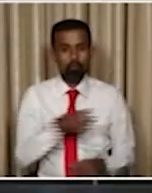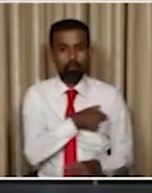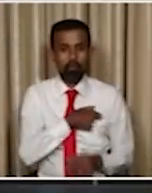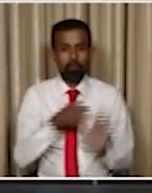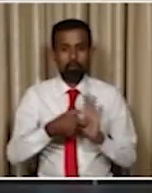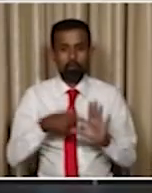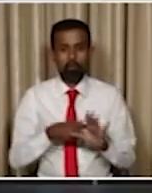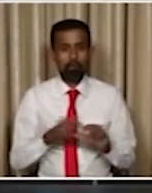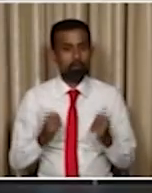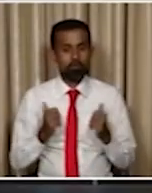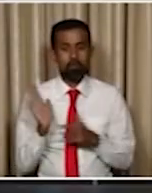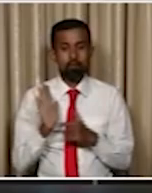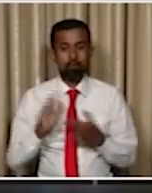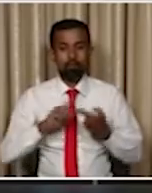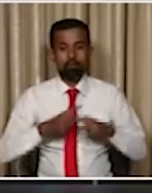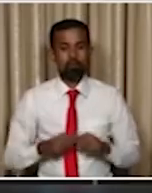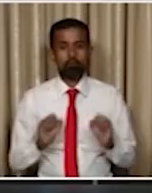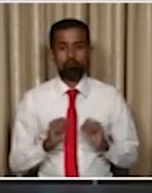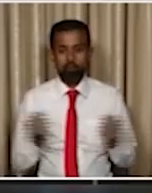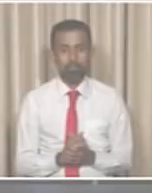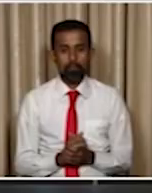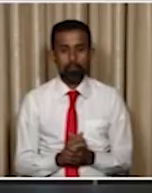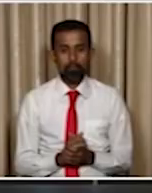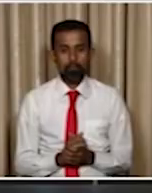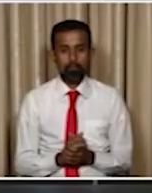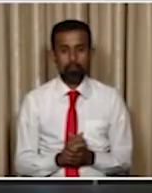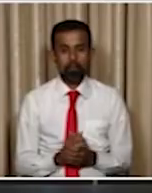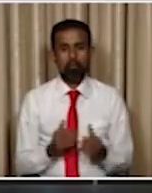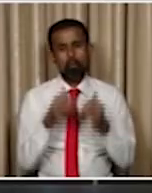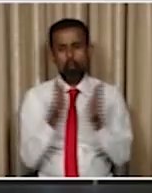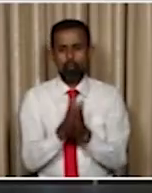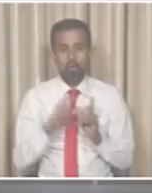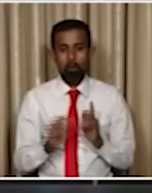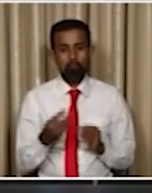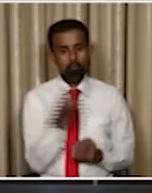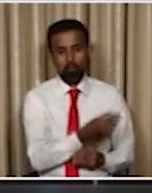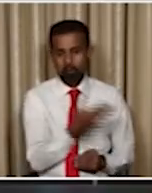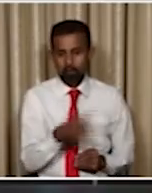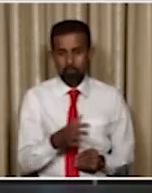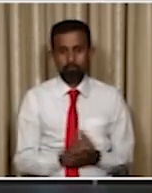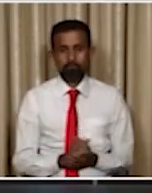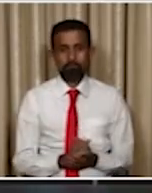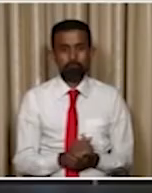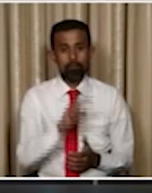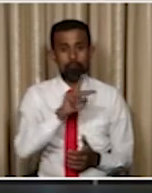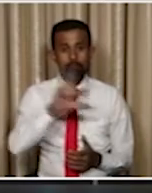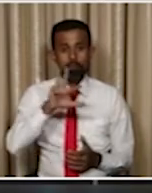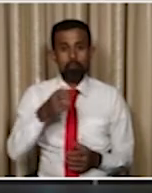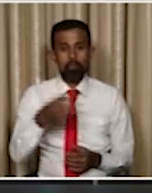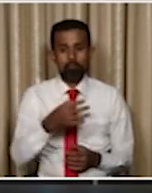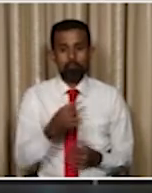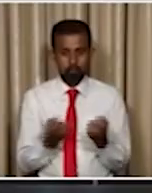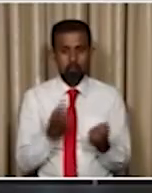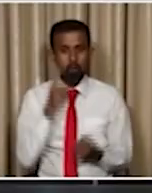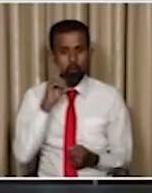දඟලන අය ජීවිතේට අත ලකුණෙන් තරම් කළත් නෑ. ඒක අතුරු ප්‍රශ්නයක්. ඕන කෙනෙකුට හරියට තොප්පිය දාගත්ත හැකි. ඊළඟට දැන් 29 වෙනිදා අපි ඉන්ටර්වියු කරන්න